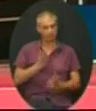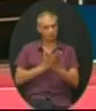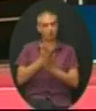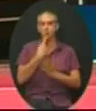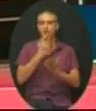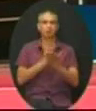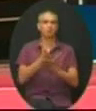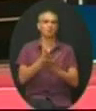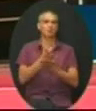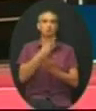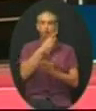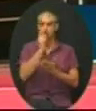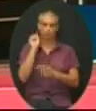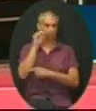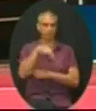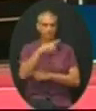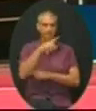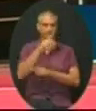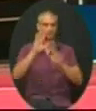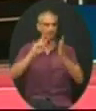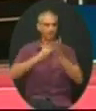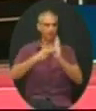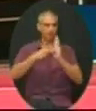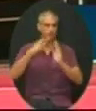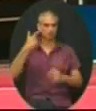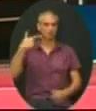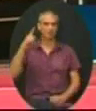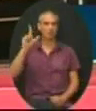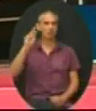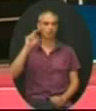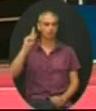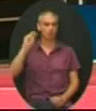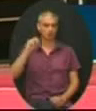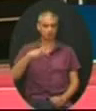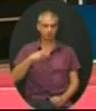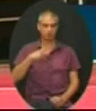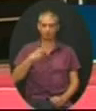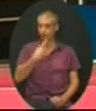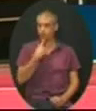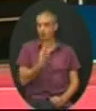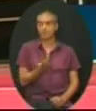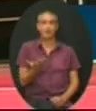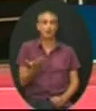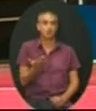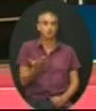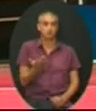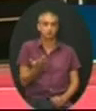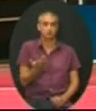כדי להגיד את האמת. הוא הופיע בלונדון. אני גם הייתי שם. והוא אמר שם